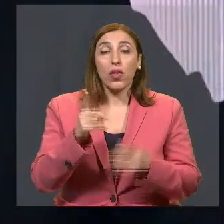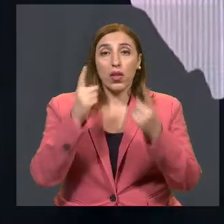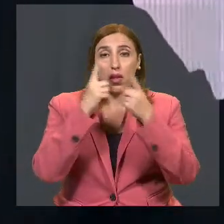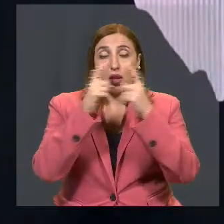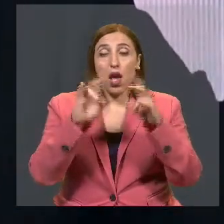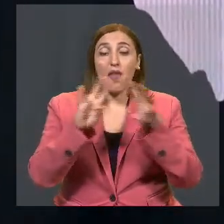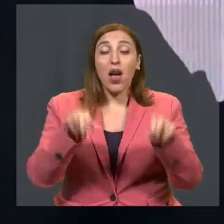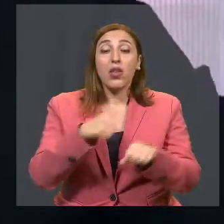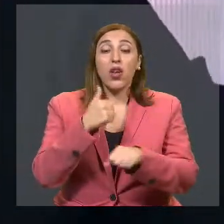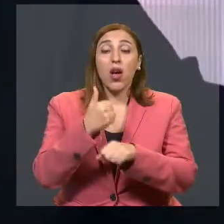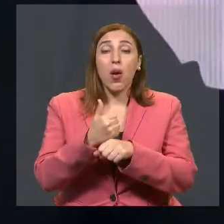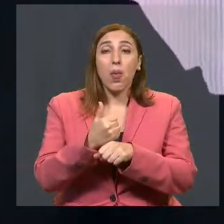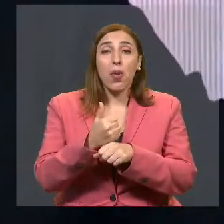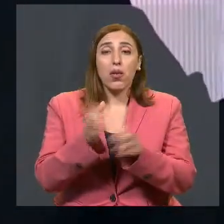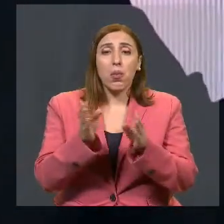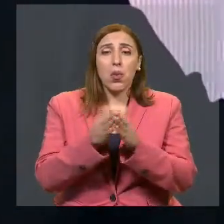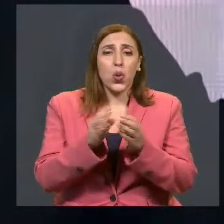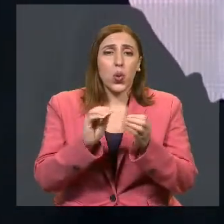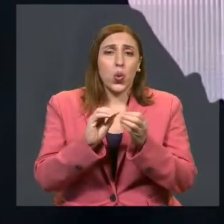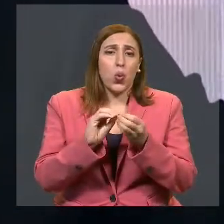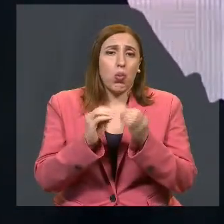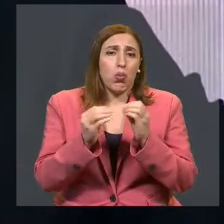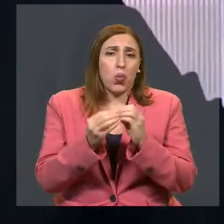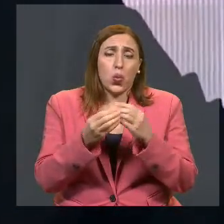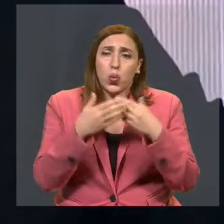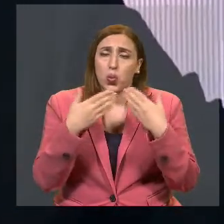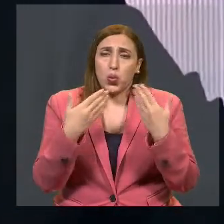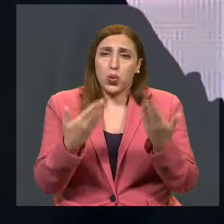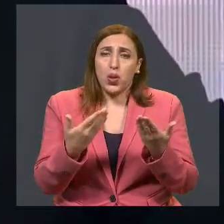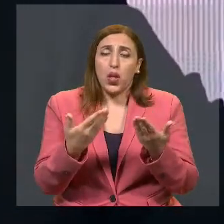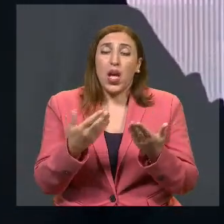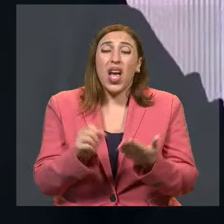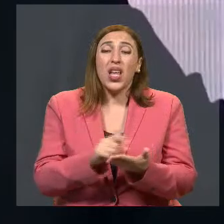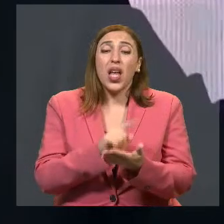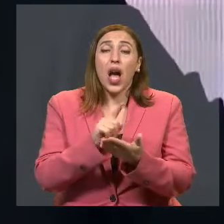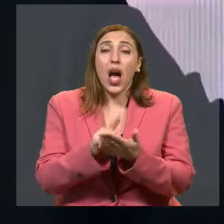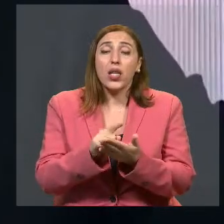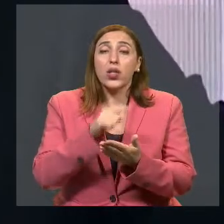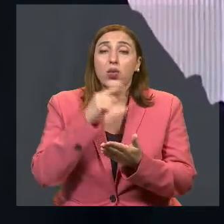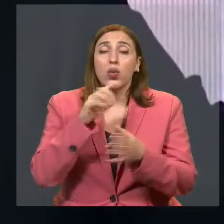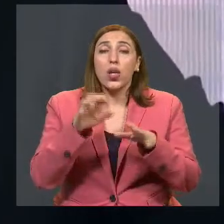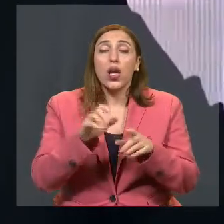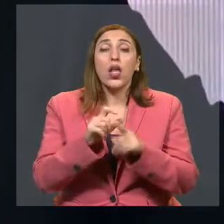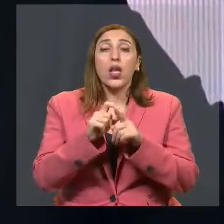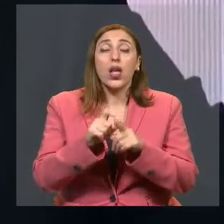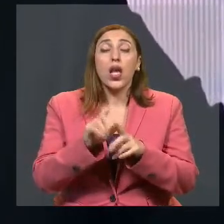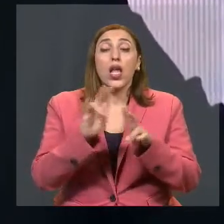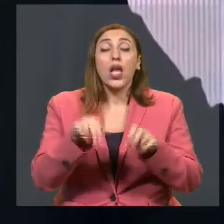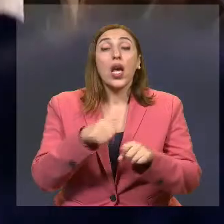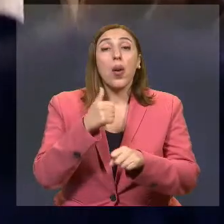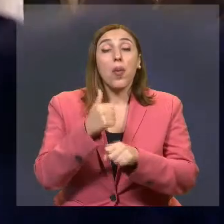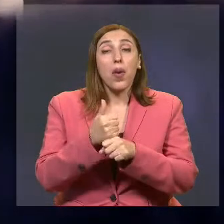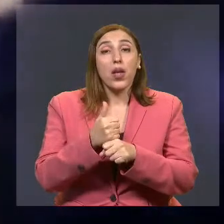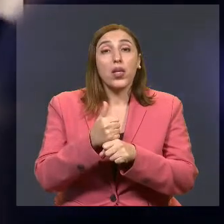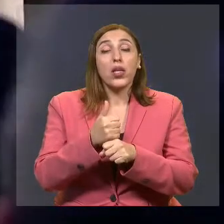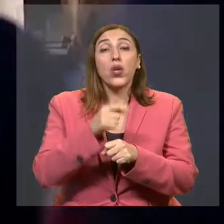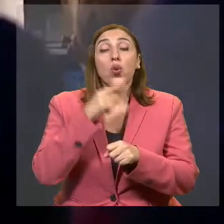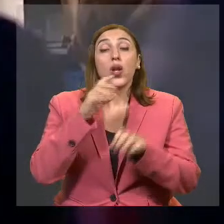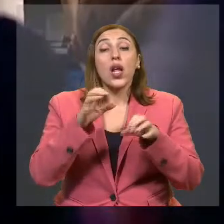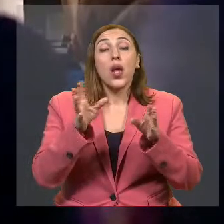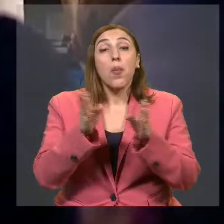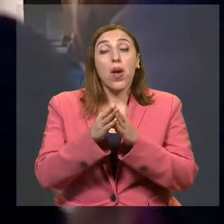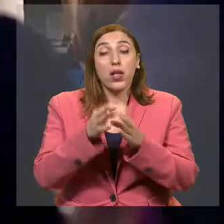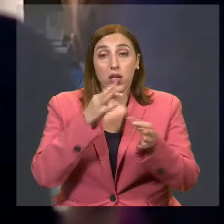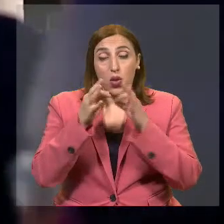Варчапет Пашиняни Хет Вореве Хантиш Чуни. Патасханеров Харцин Те Арцюк Верчи Норерин Никол Пашиняна Хоселе Ирхет. Ханивор